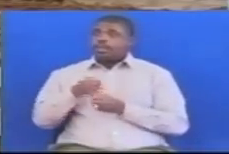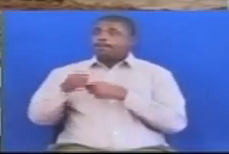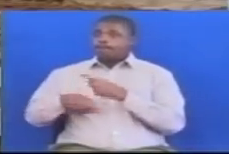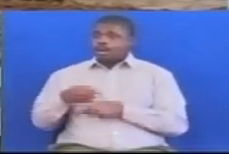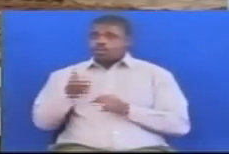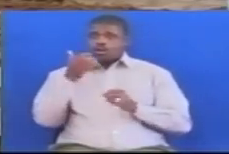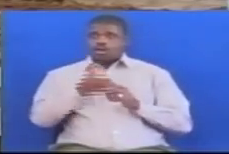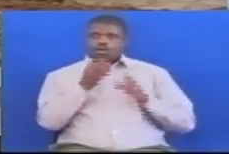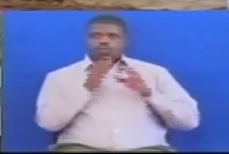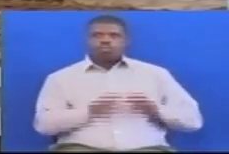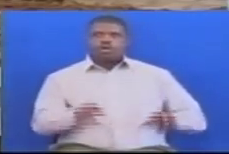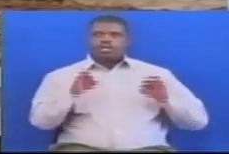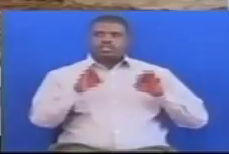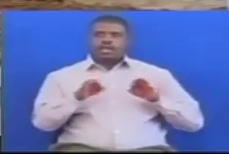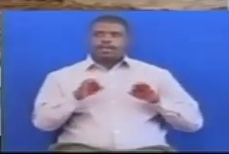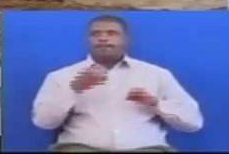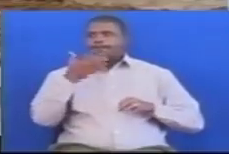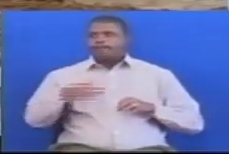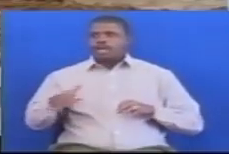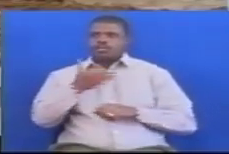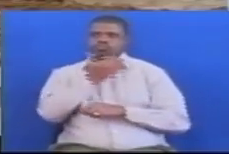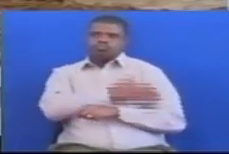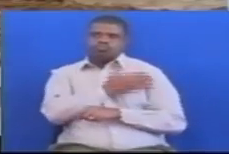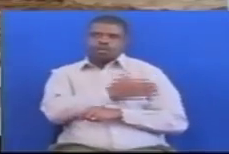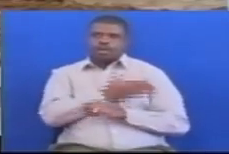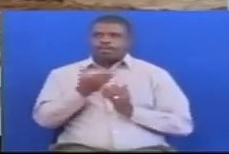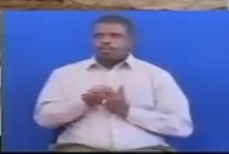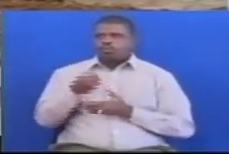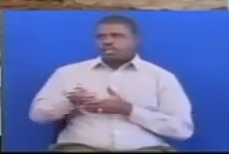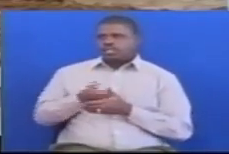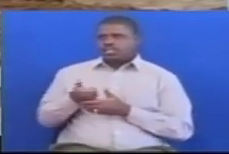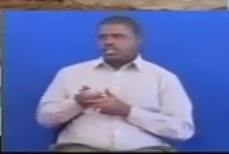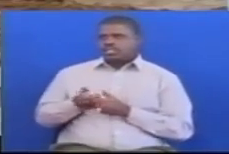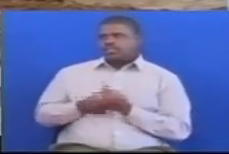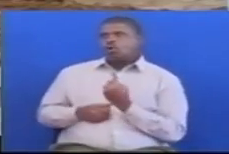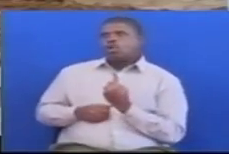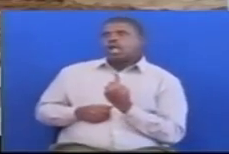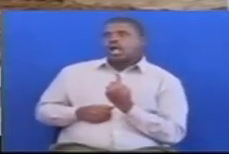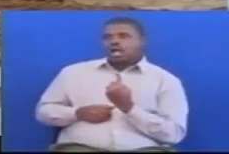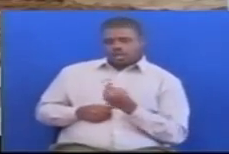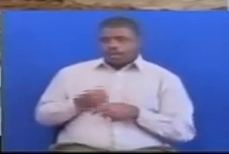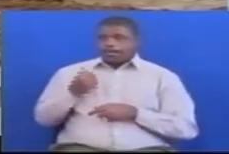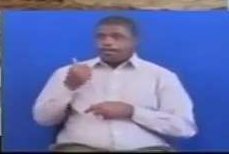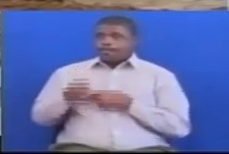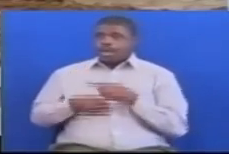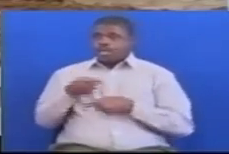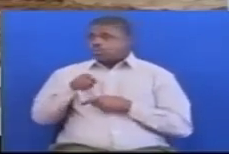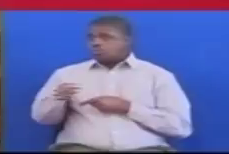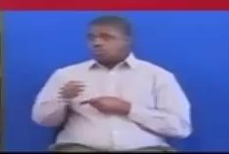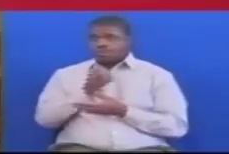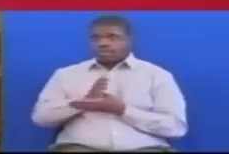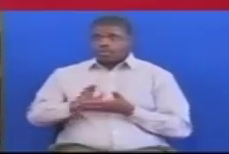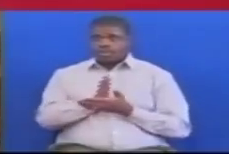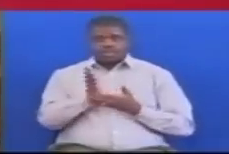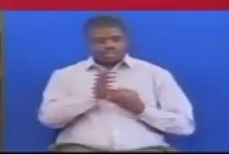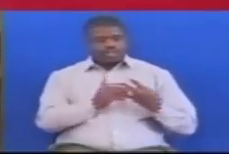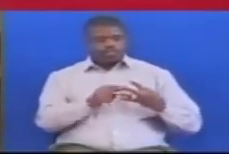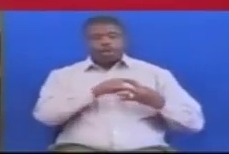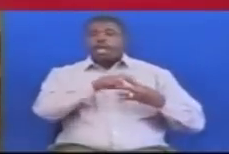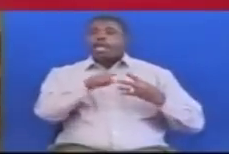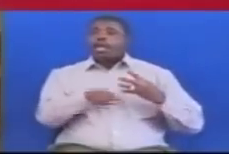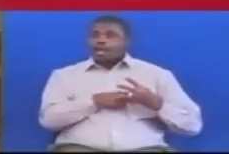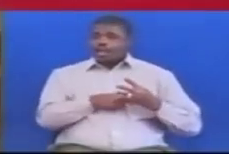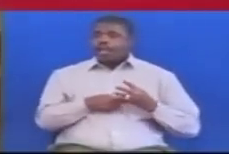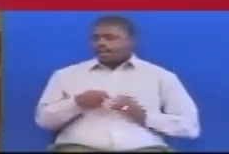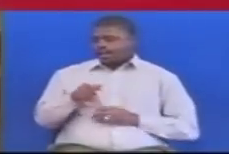ya maji katika mji huo pamoja na kijiji cha Ngikareti. Mradi huo umegawanyika katika vipande vinne, ambapo hadi